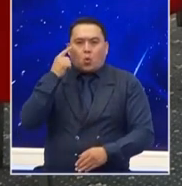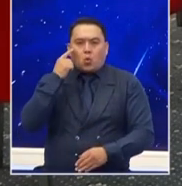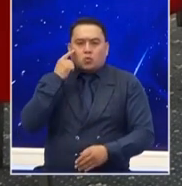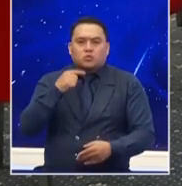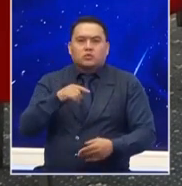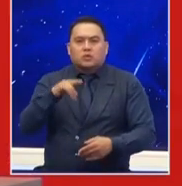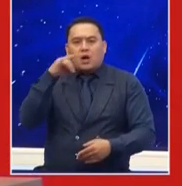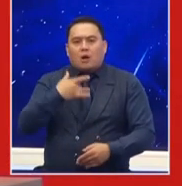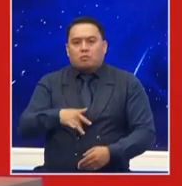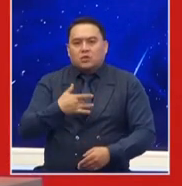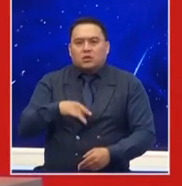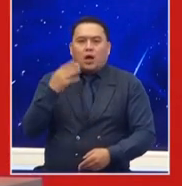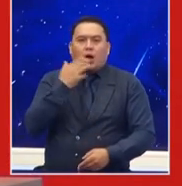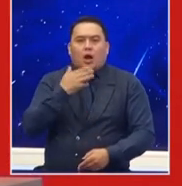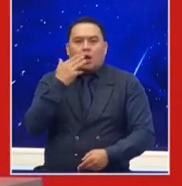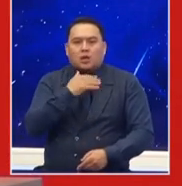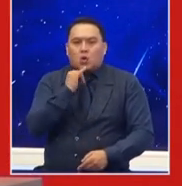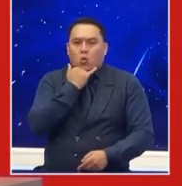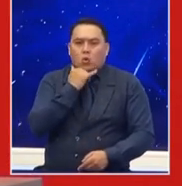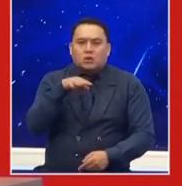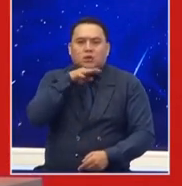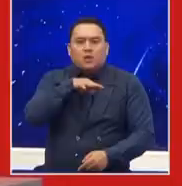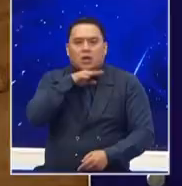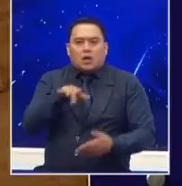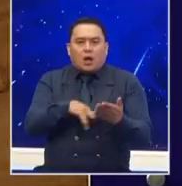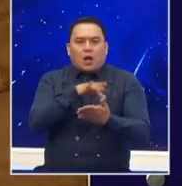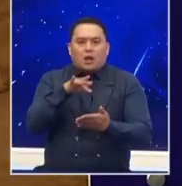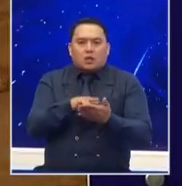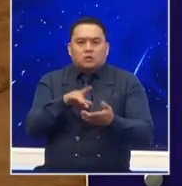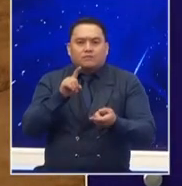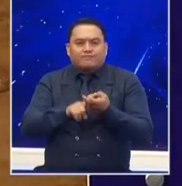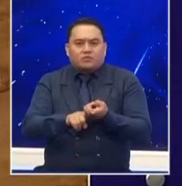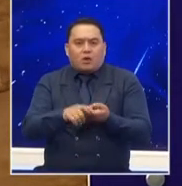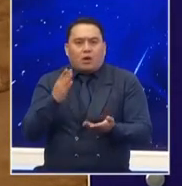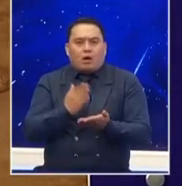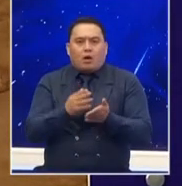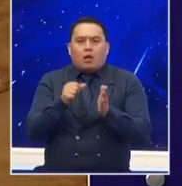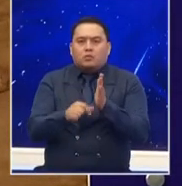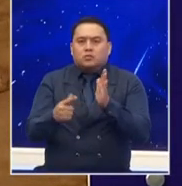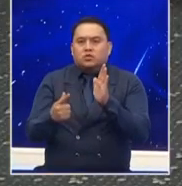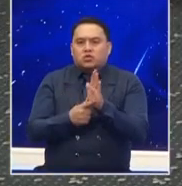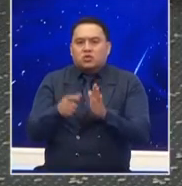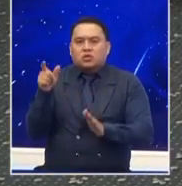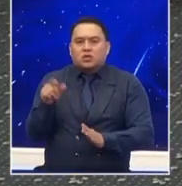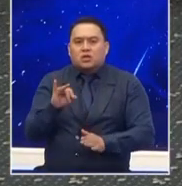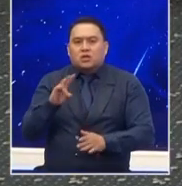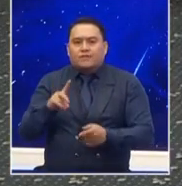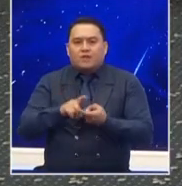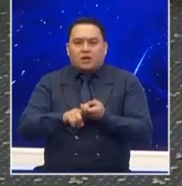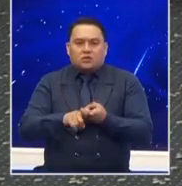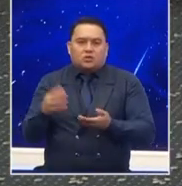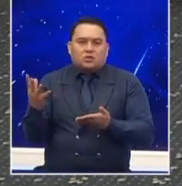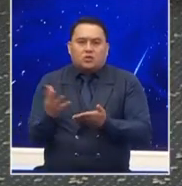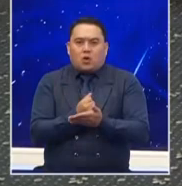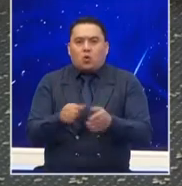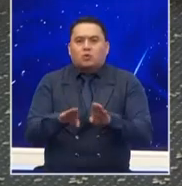Еңбекшіқазақ, Жамбыл, Қаратал, Ұйғыр және Текелі қаласы тұрғындары іліккен. Ал жыл басынан 67 мектеп оқушысынан инфекция анықталған.